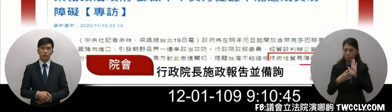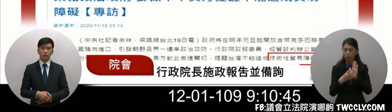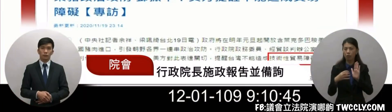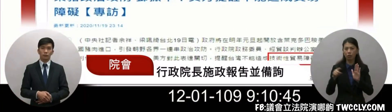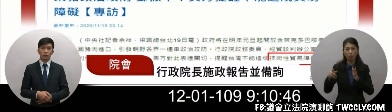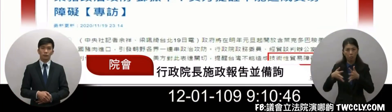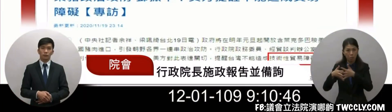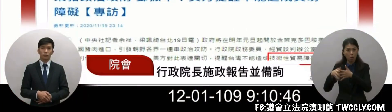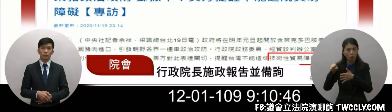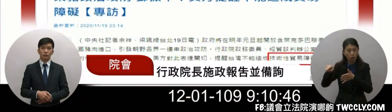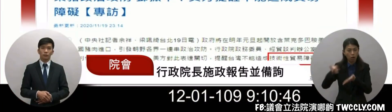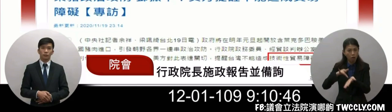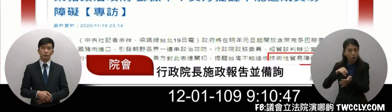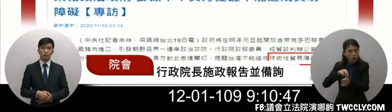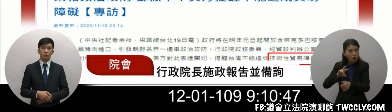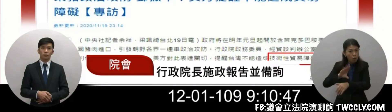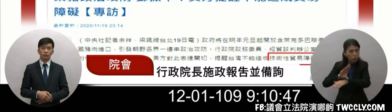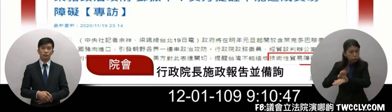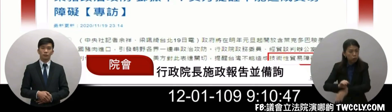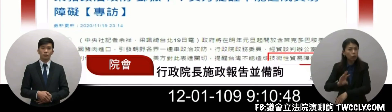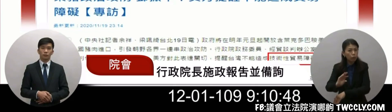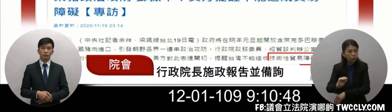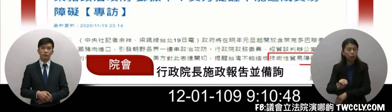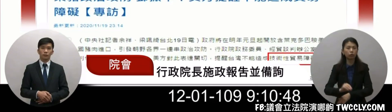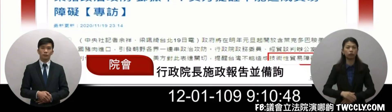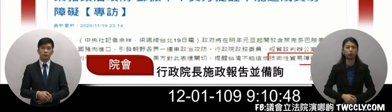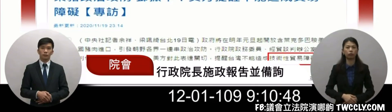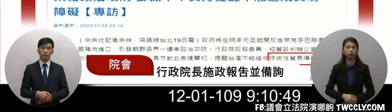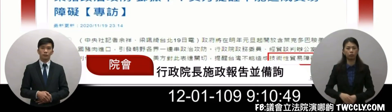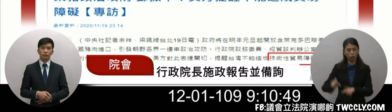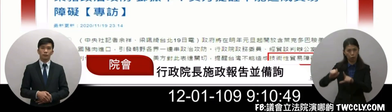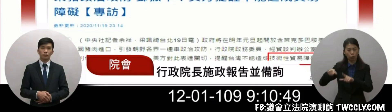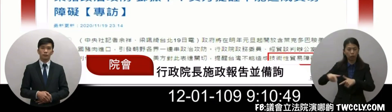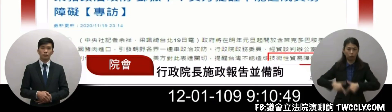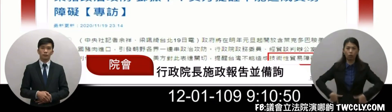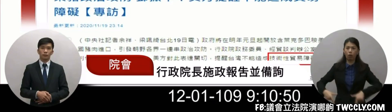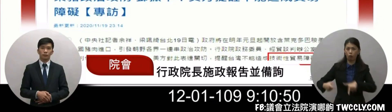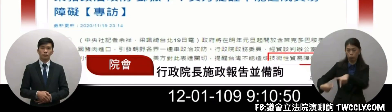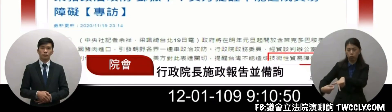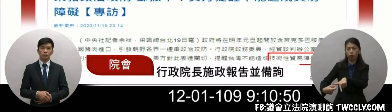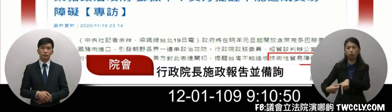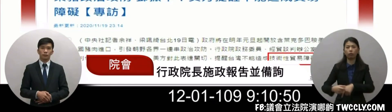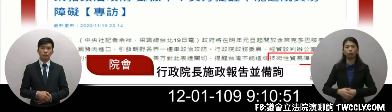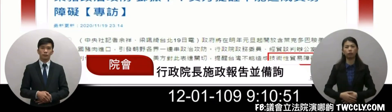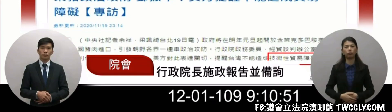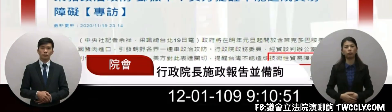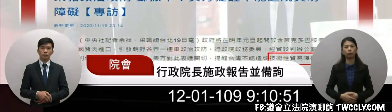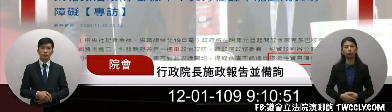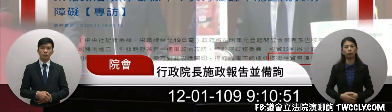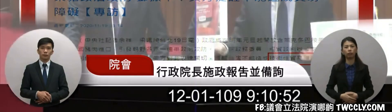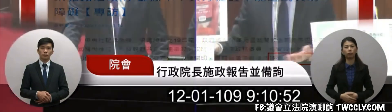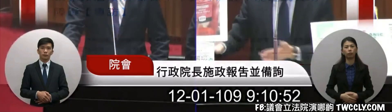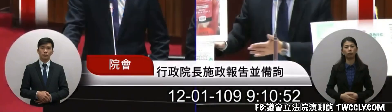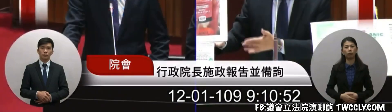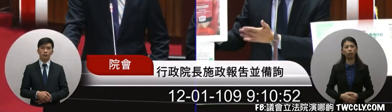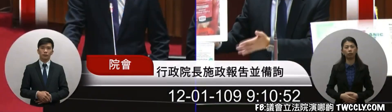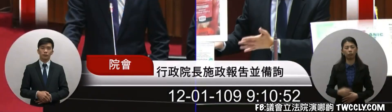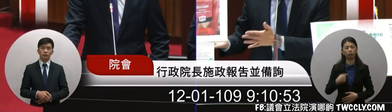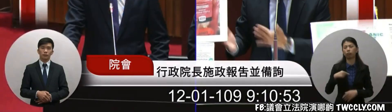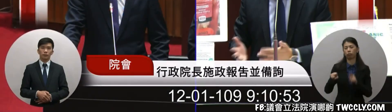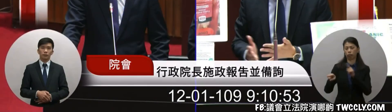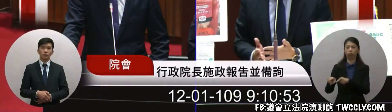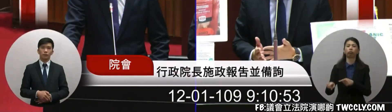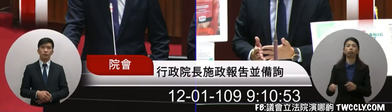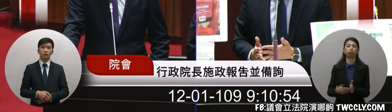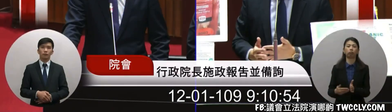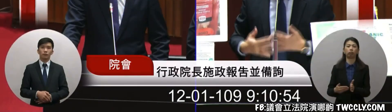美国刚才我们告诉各位的，就是说他连厂商他都敢把它公布出来， 那这就是问题啦，就是说我们既然别